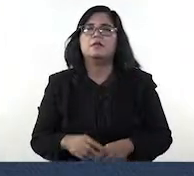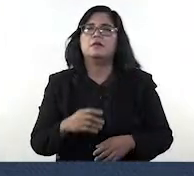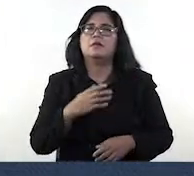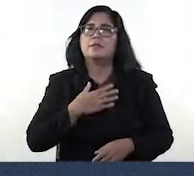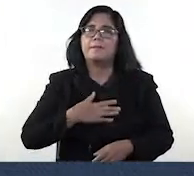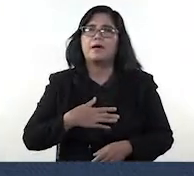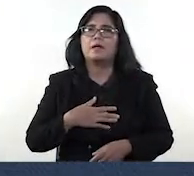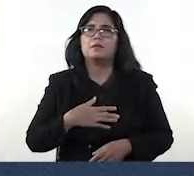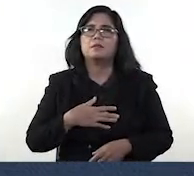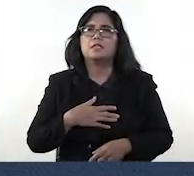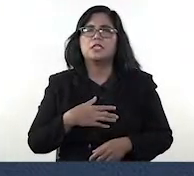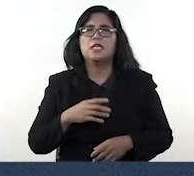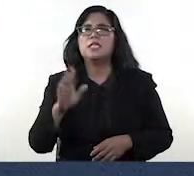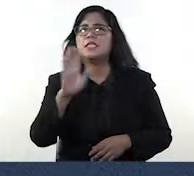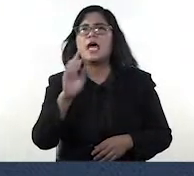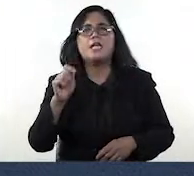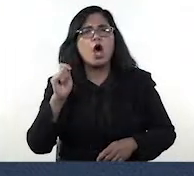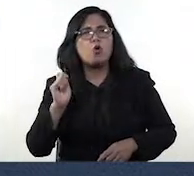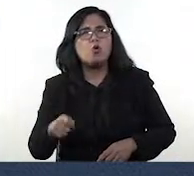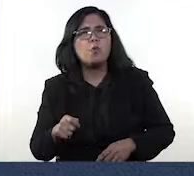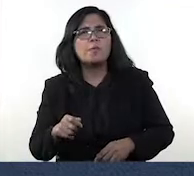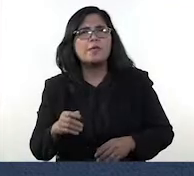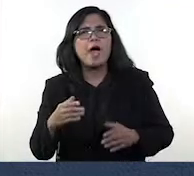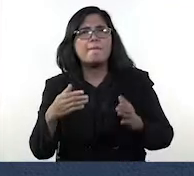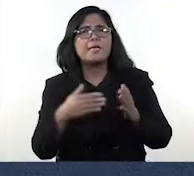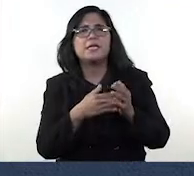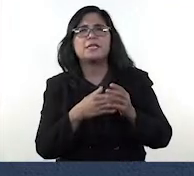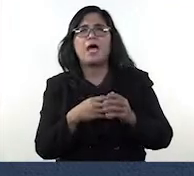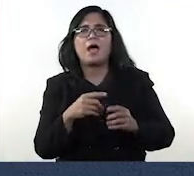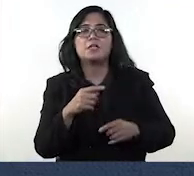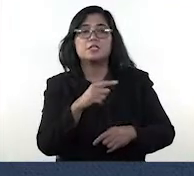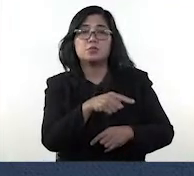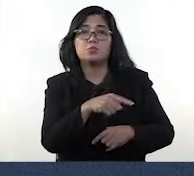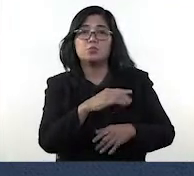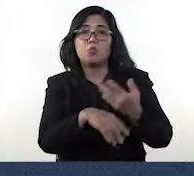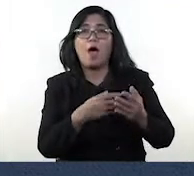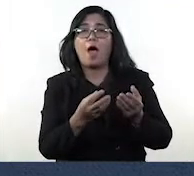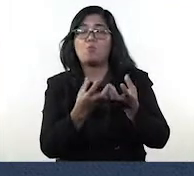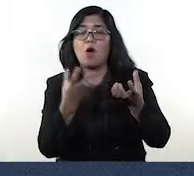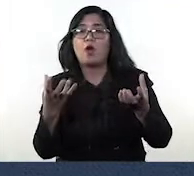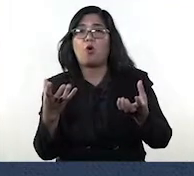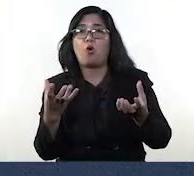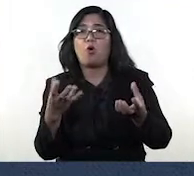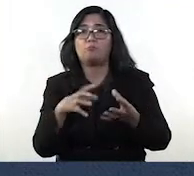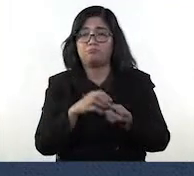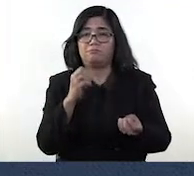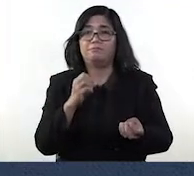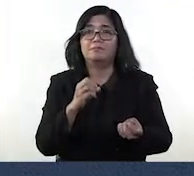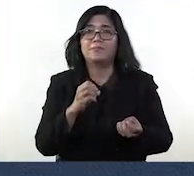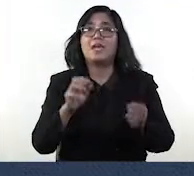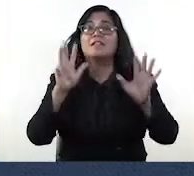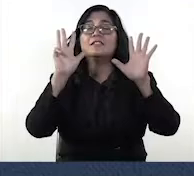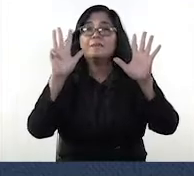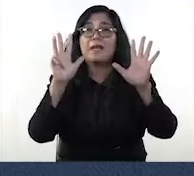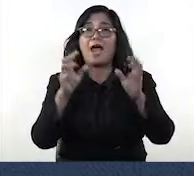hal-hal itu ciri-ciri jelasnya hidup keren enggak salah kasih sukacita damai sejahtera kesabaran